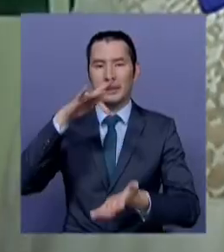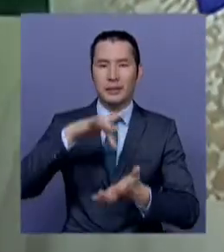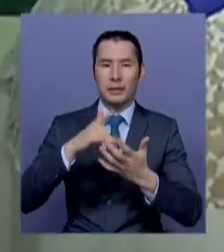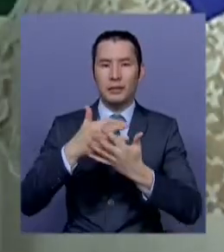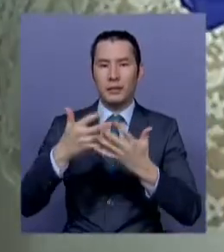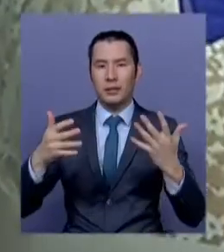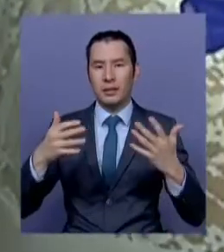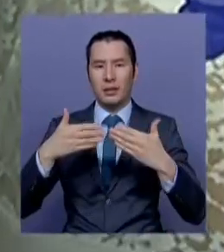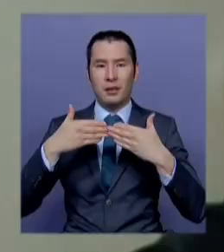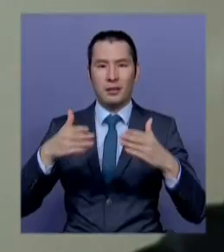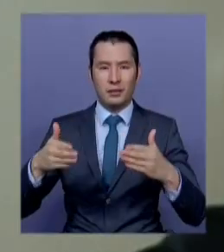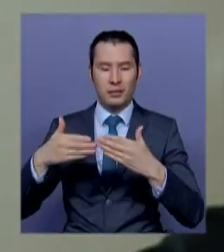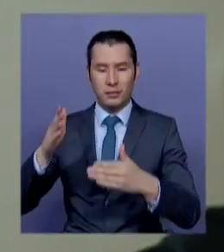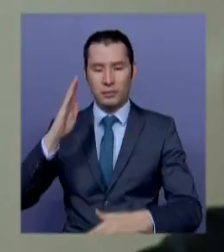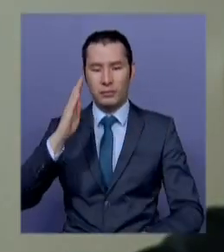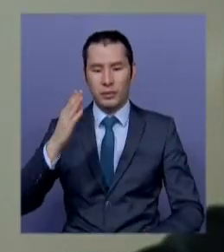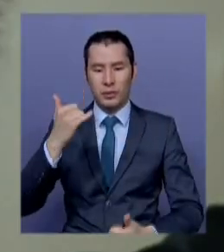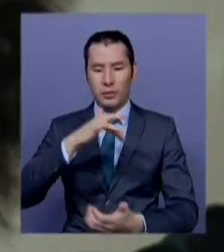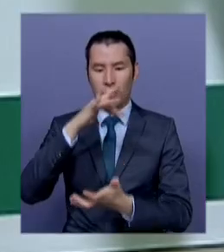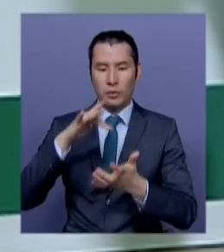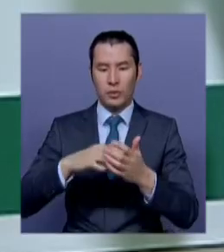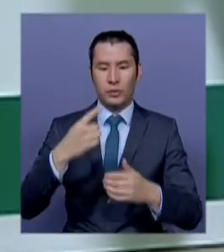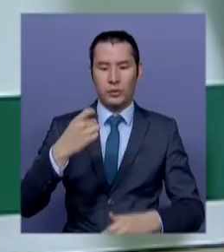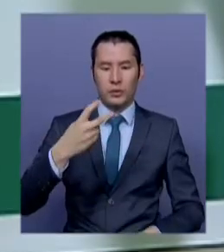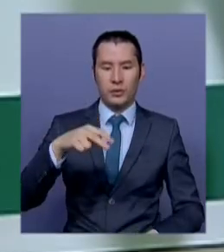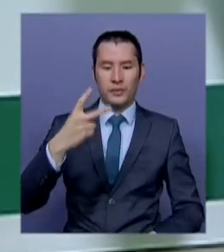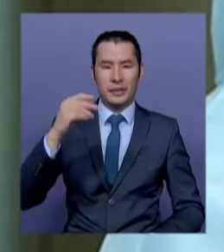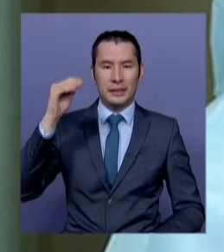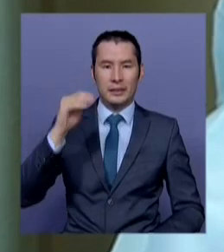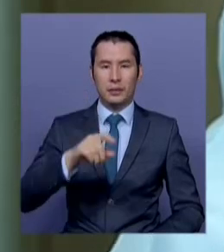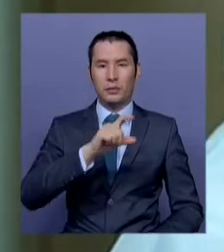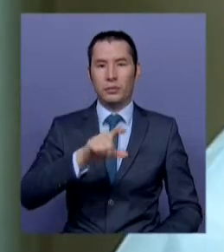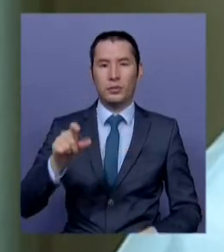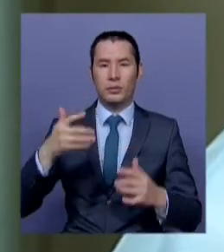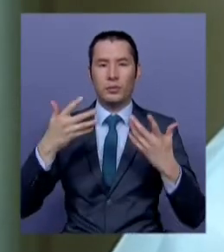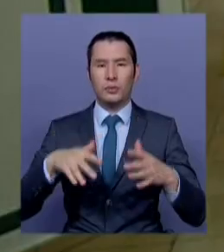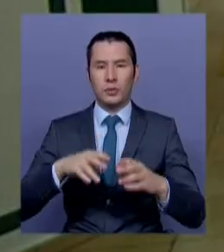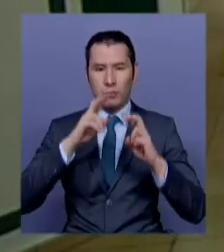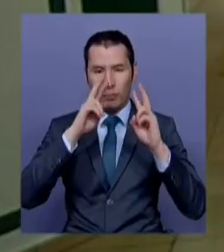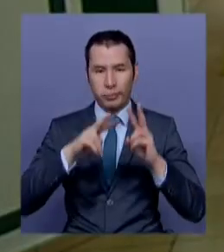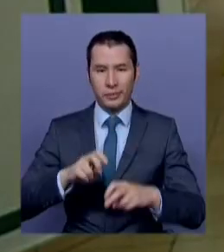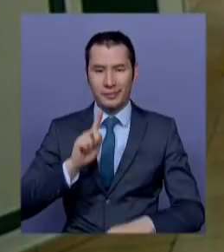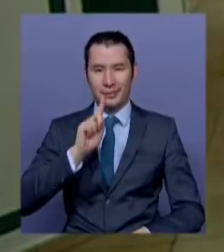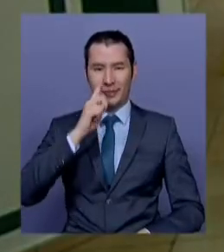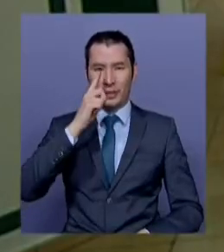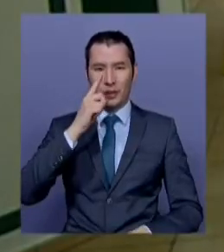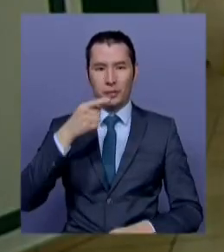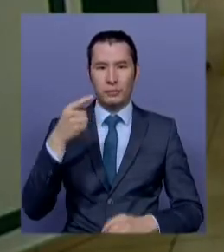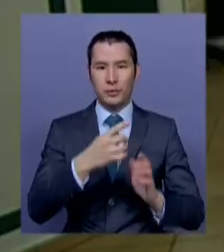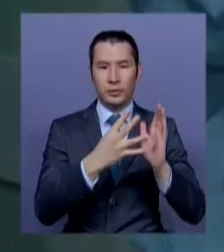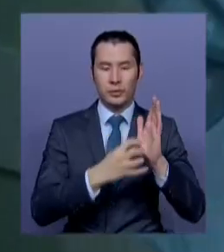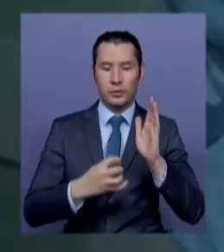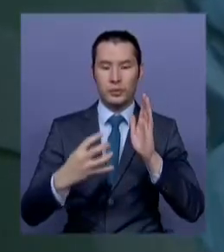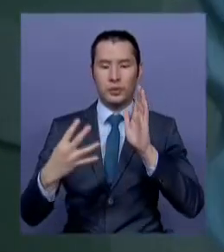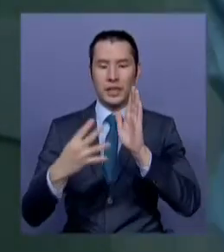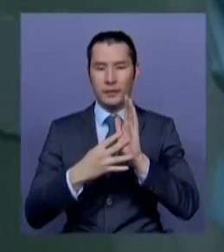болды. Бүгінде қалада 122 мыңнан астам адам тексерістен өткен. Нәтижесінде сараптаманың 1909-ы